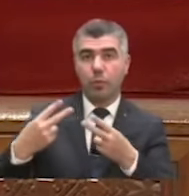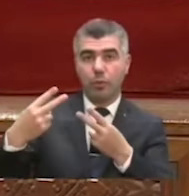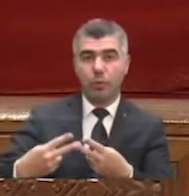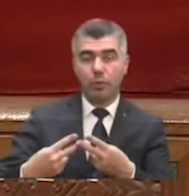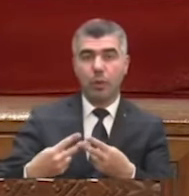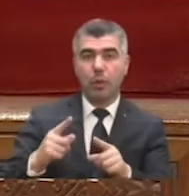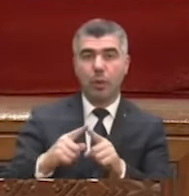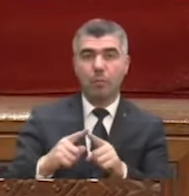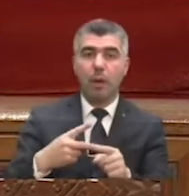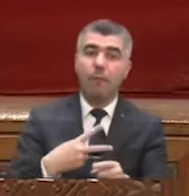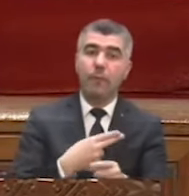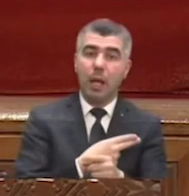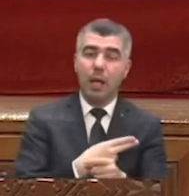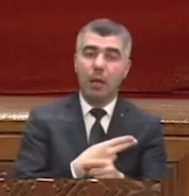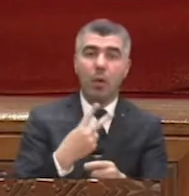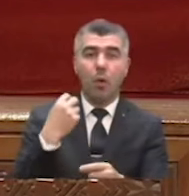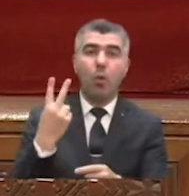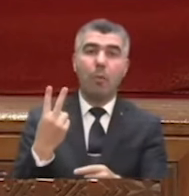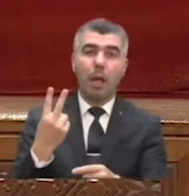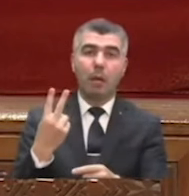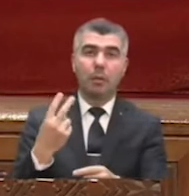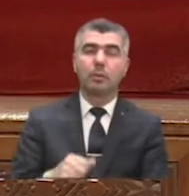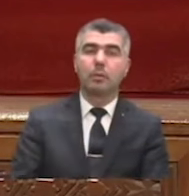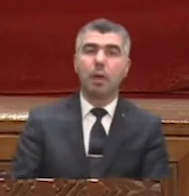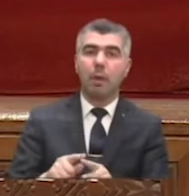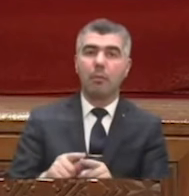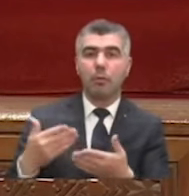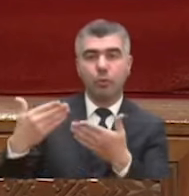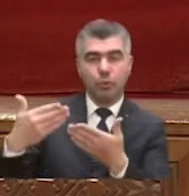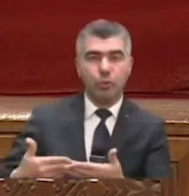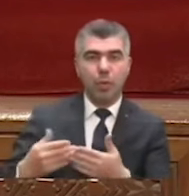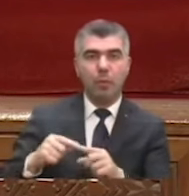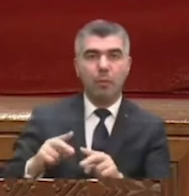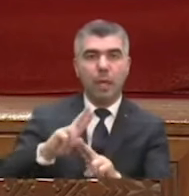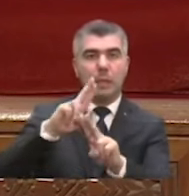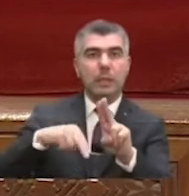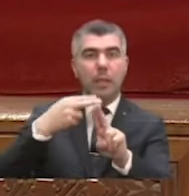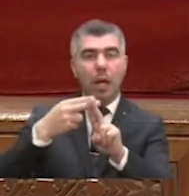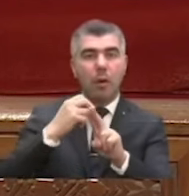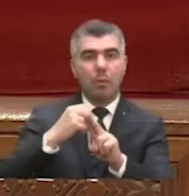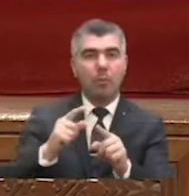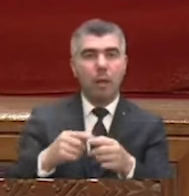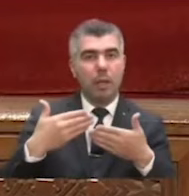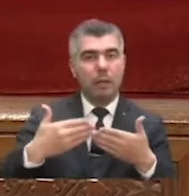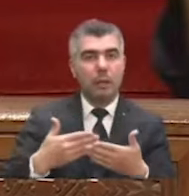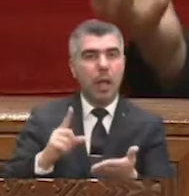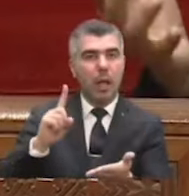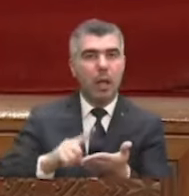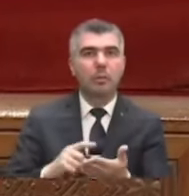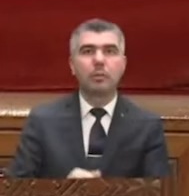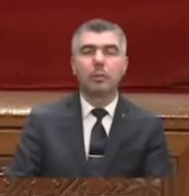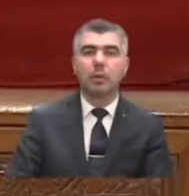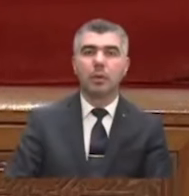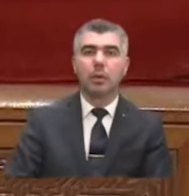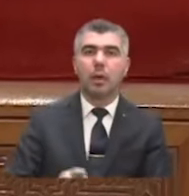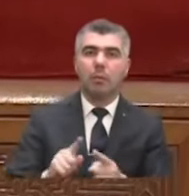أنني خضعت للعملية الجراحية هذه يومين، أولا باش نجاوب وباش نتفاعل لأن القضية الظرفية كتستلزم ذلك، وهذه